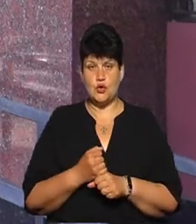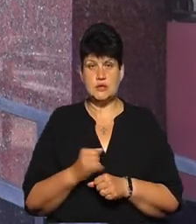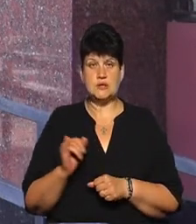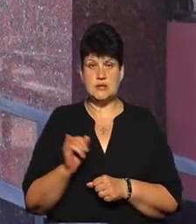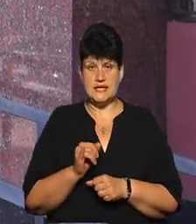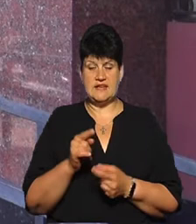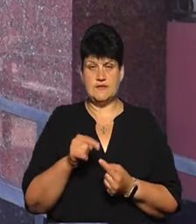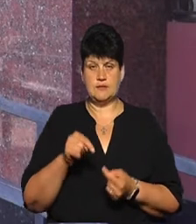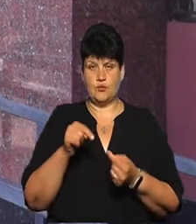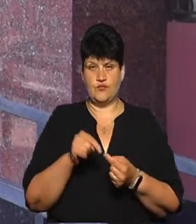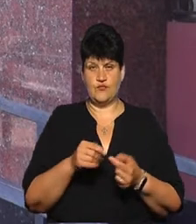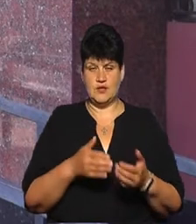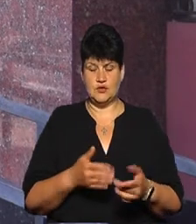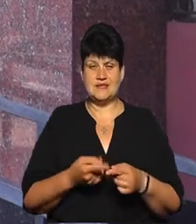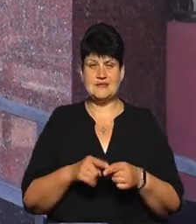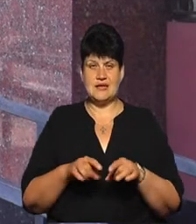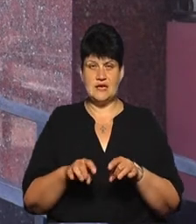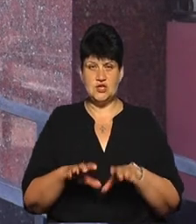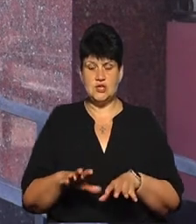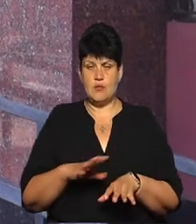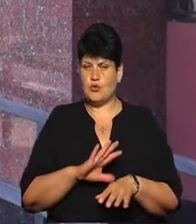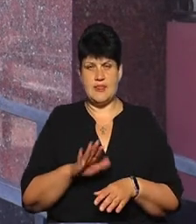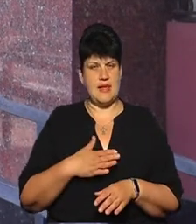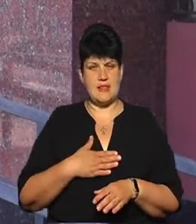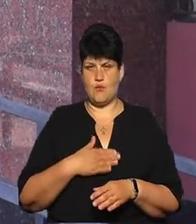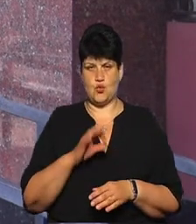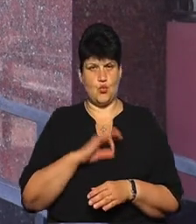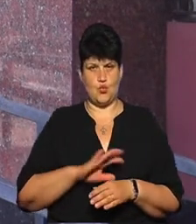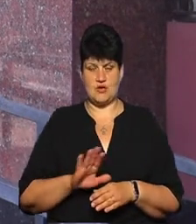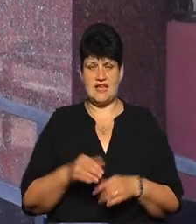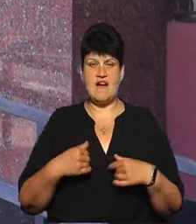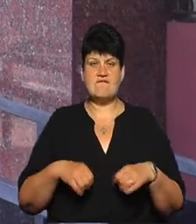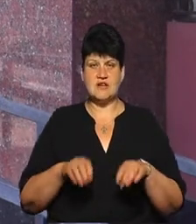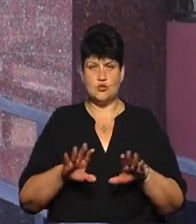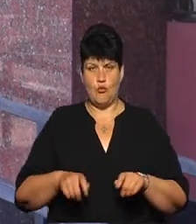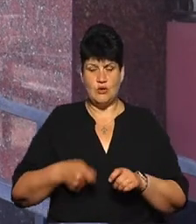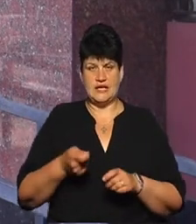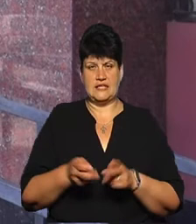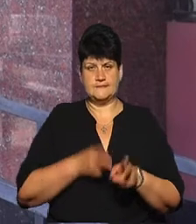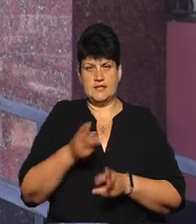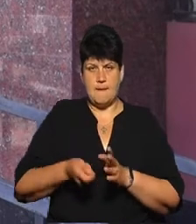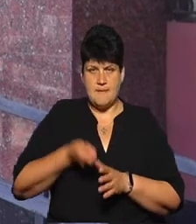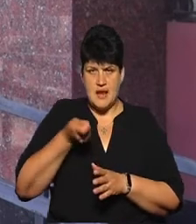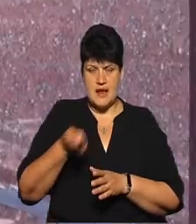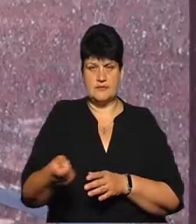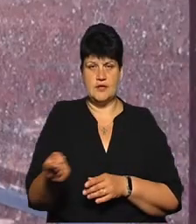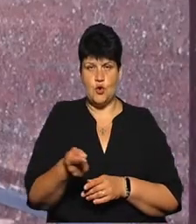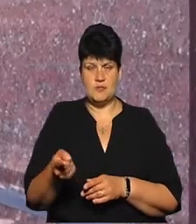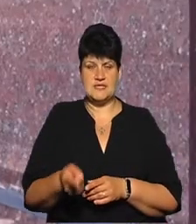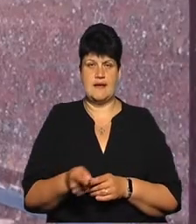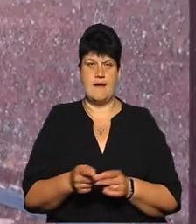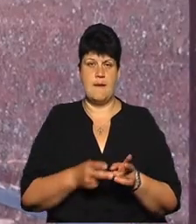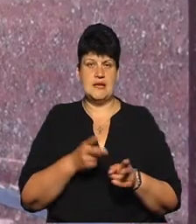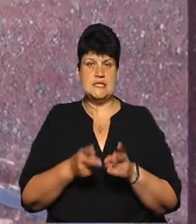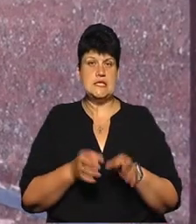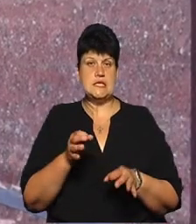відповідно, це рішення було не на мою користь, і я вирішив подати апеляцію в Тернопільський апеляційний суд. В